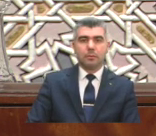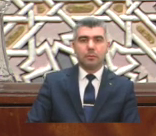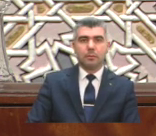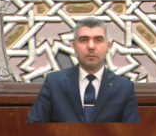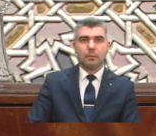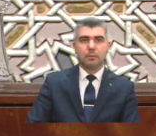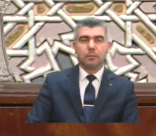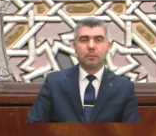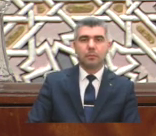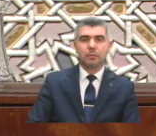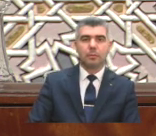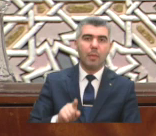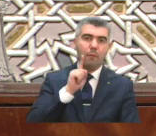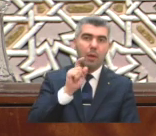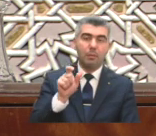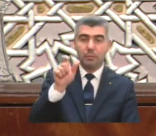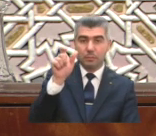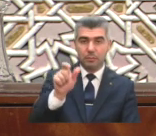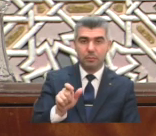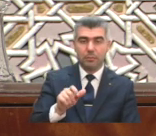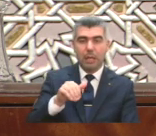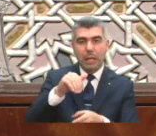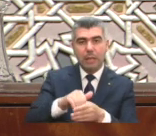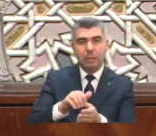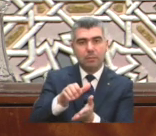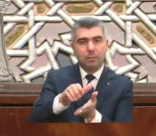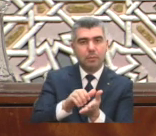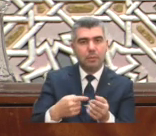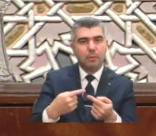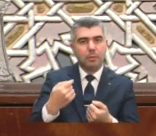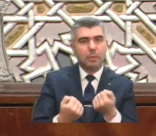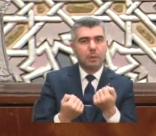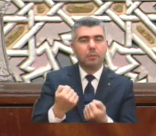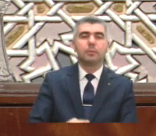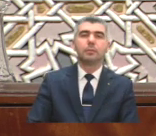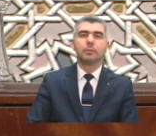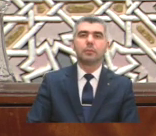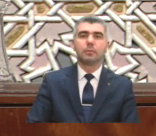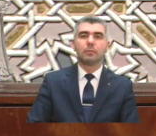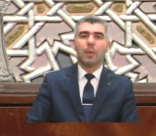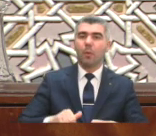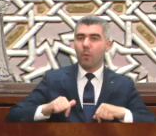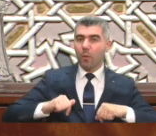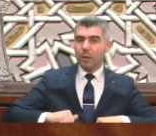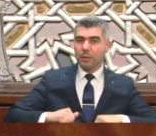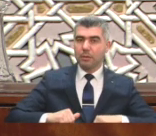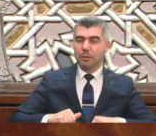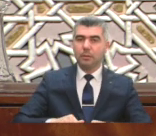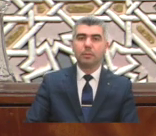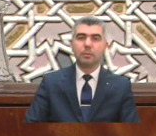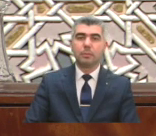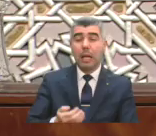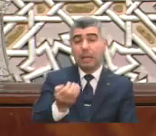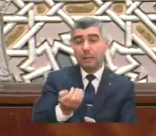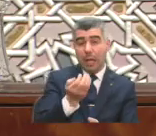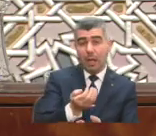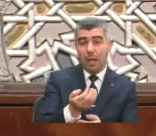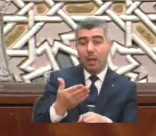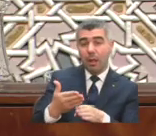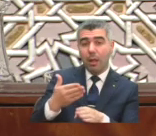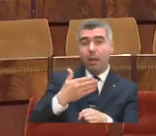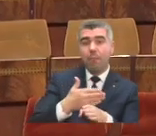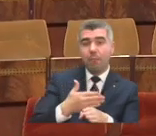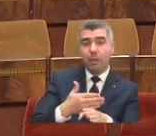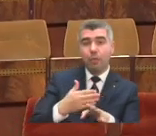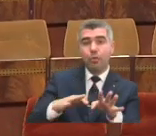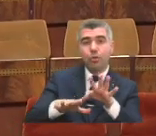تفضلوا السيدة النائبة المحترمة فريق الأصالة والمعاصرة. السيدة الوزيرة، التسول قبل أن يكون ظاهرة